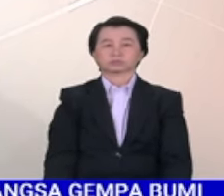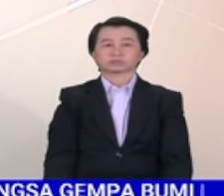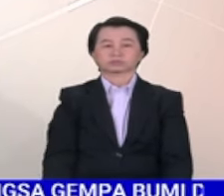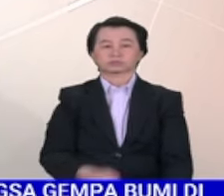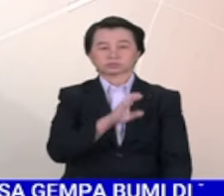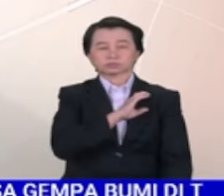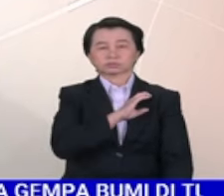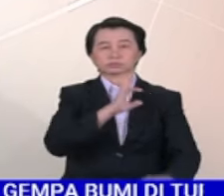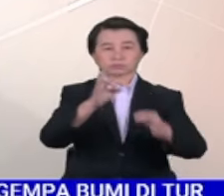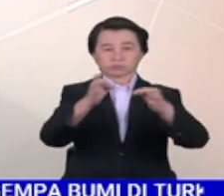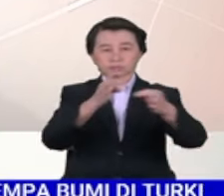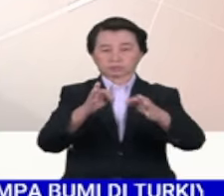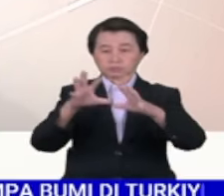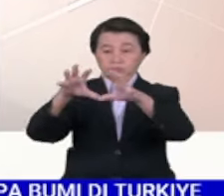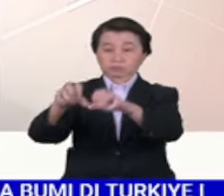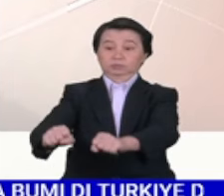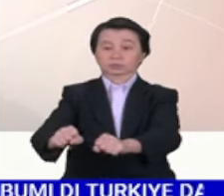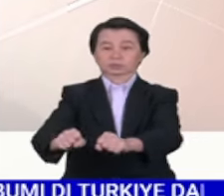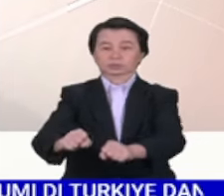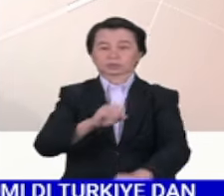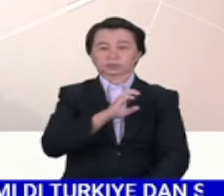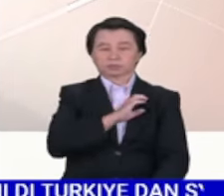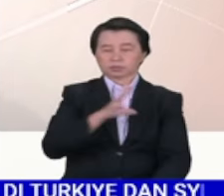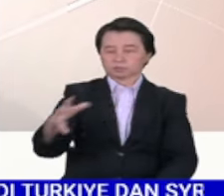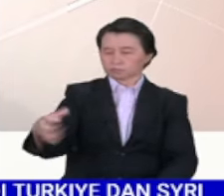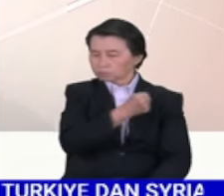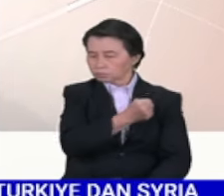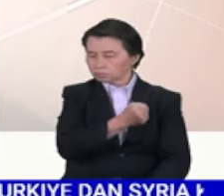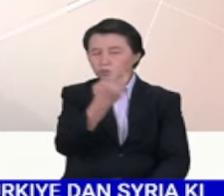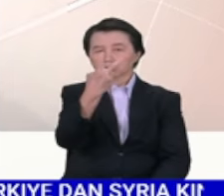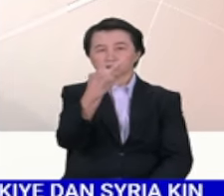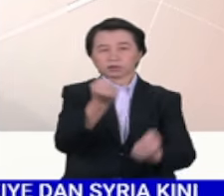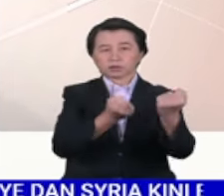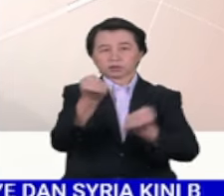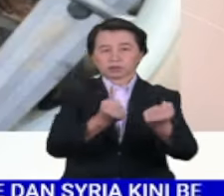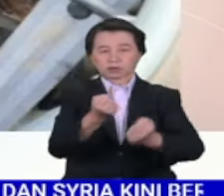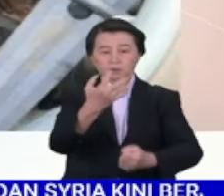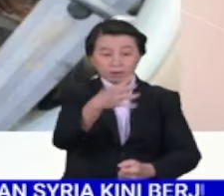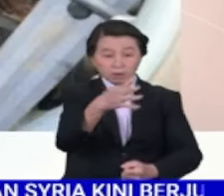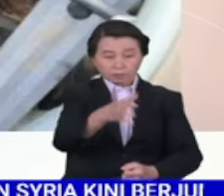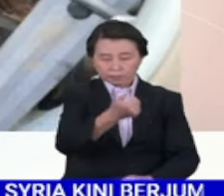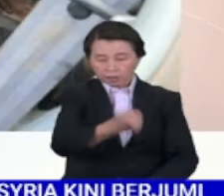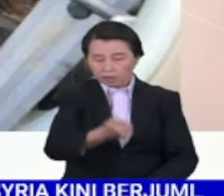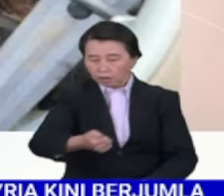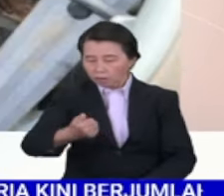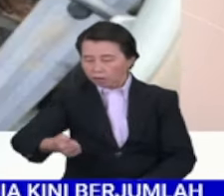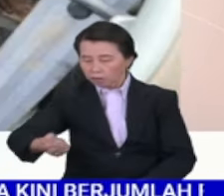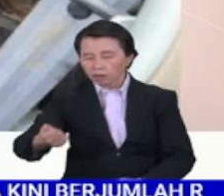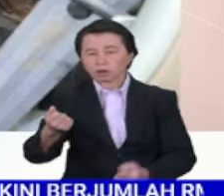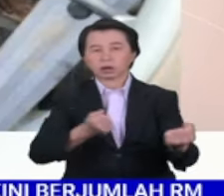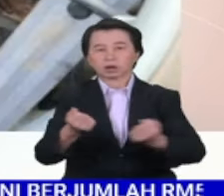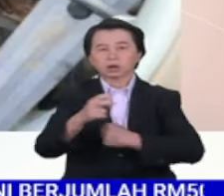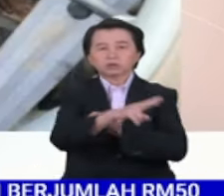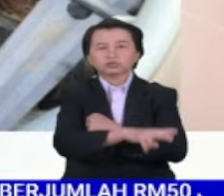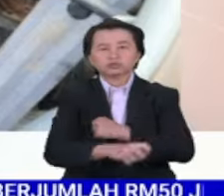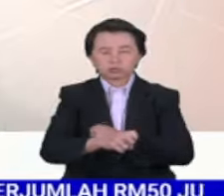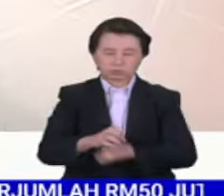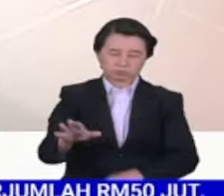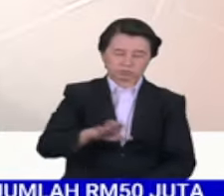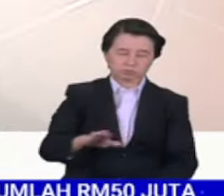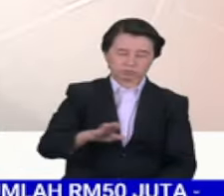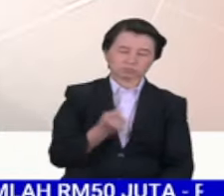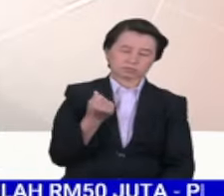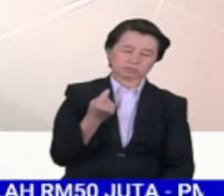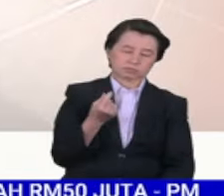menjelaskan dalam tangkapan tersebut polisi merampas dua buah kendaraan dan 14 peralatan komponen kendaraan judi yang dianggarkan